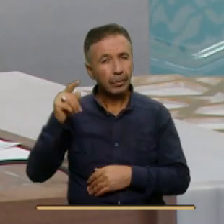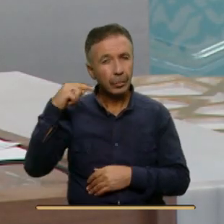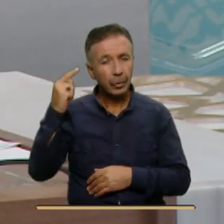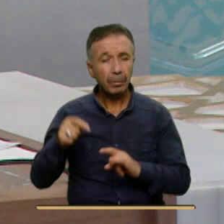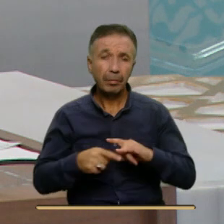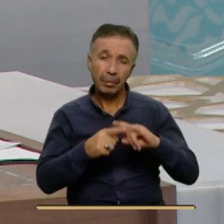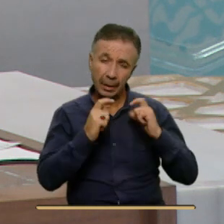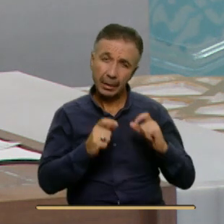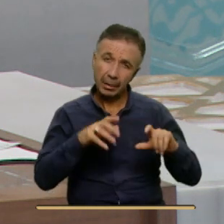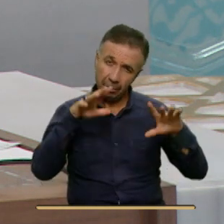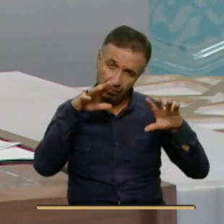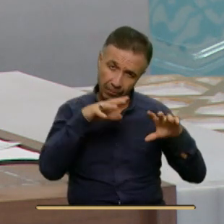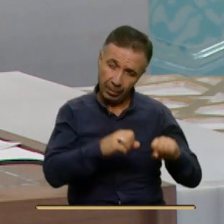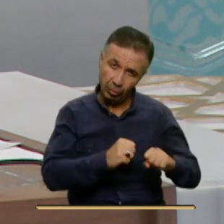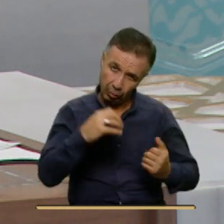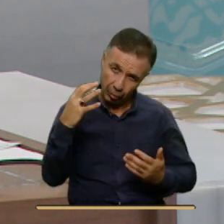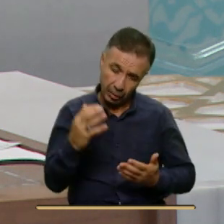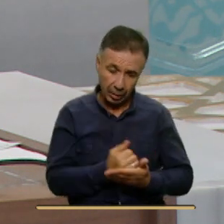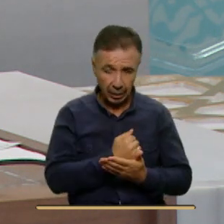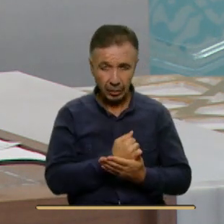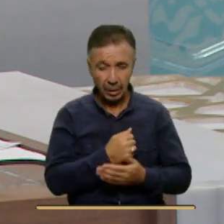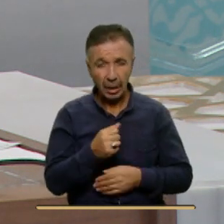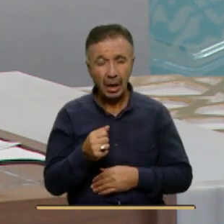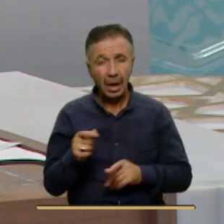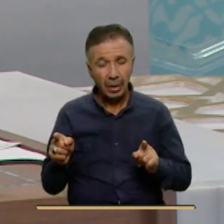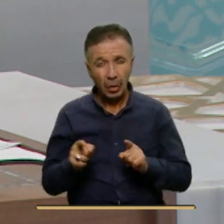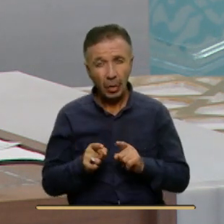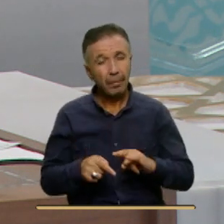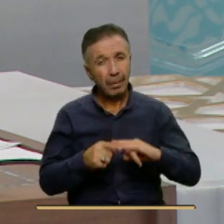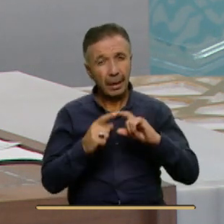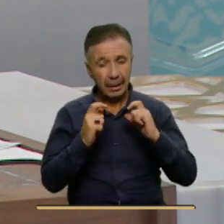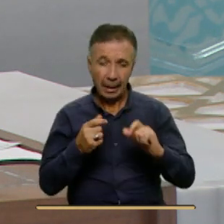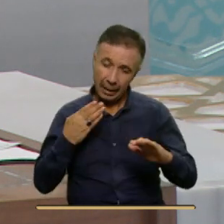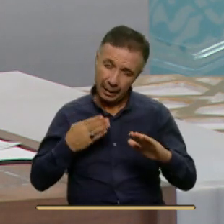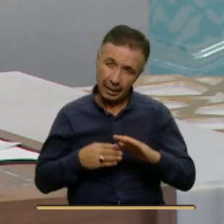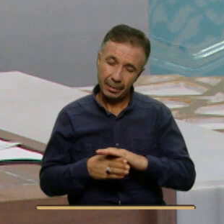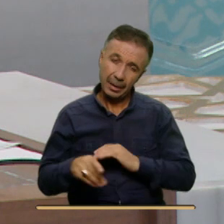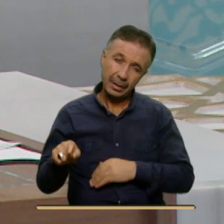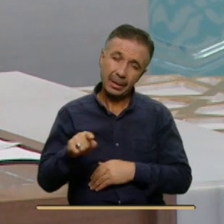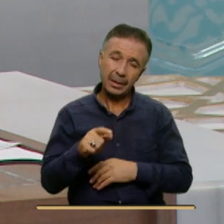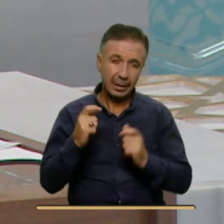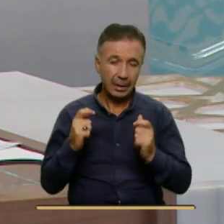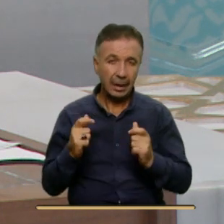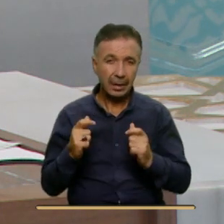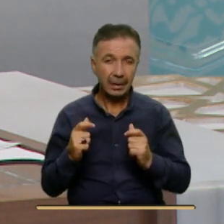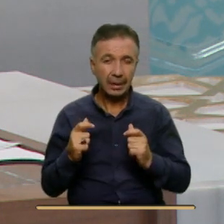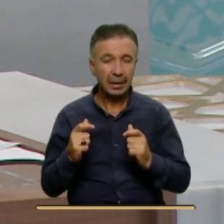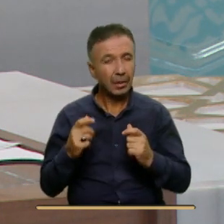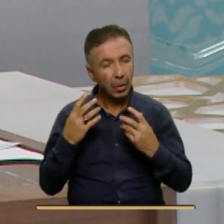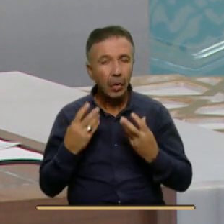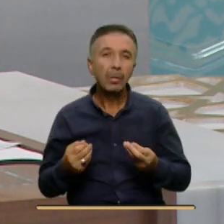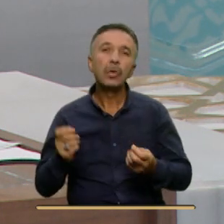Mekke fetholunmuş, artık oraya girmişler, sizin yeriniz, yurdunuz olmuş